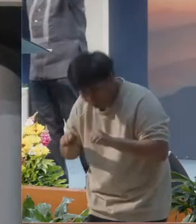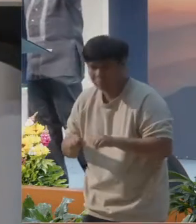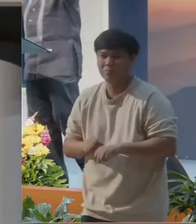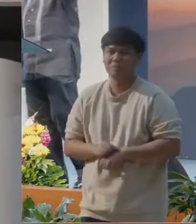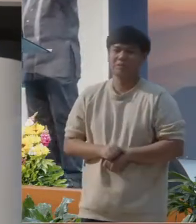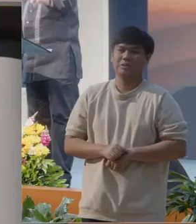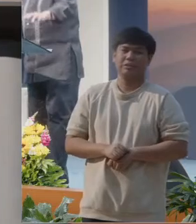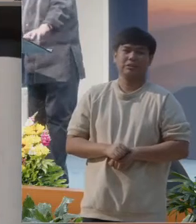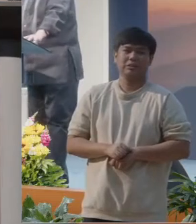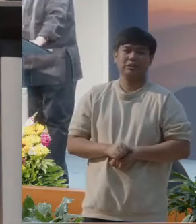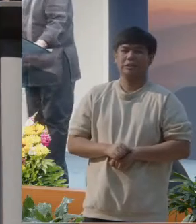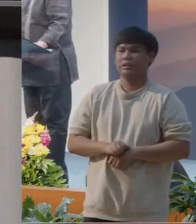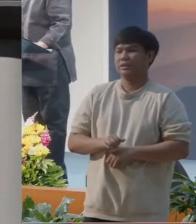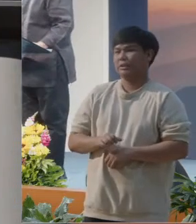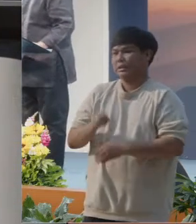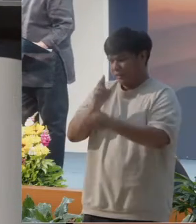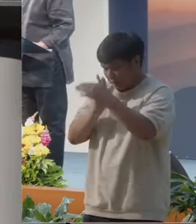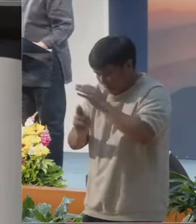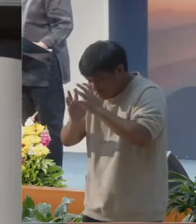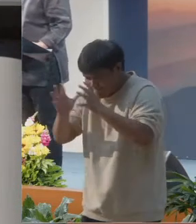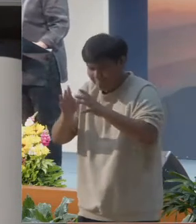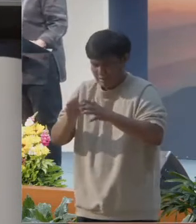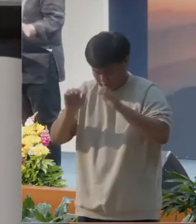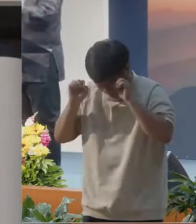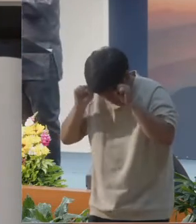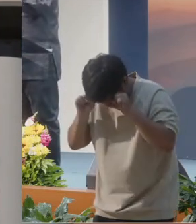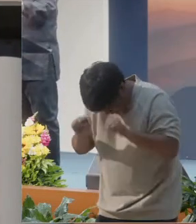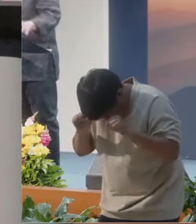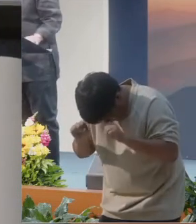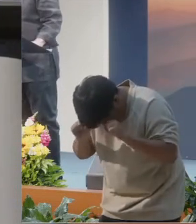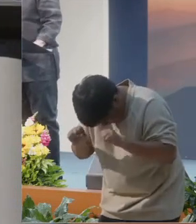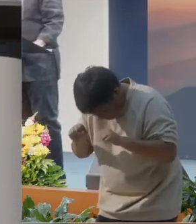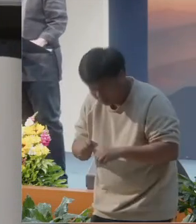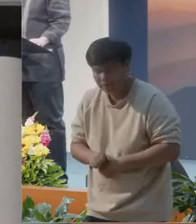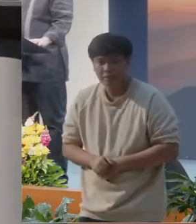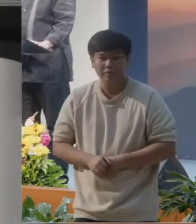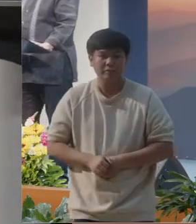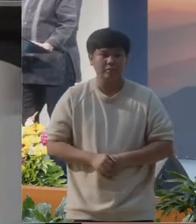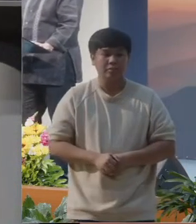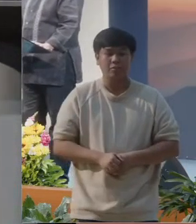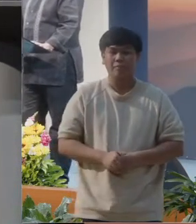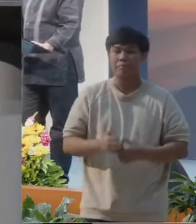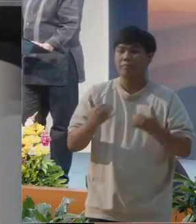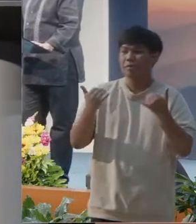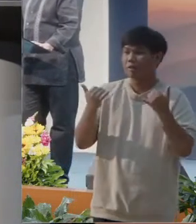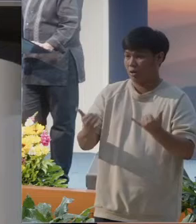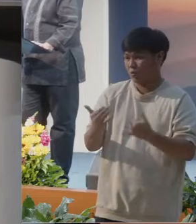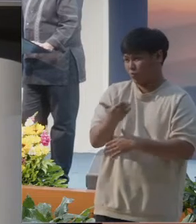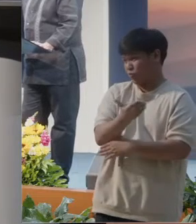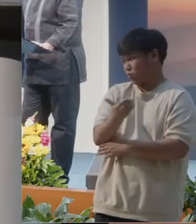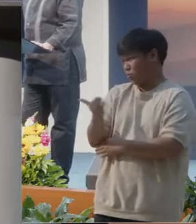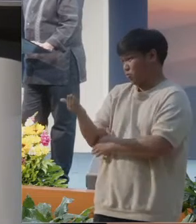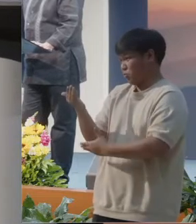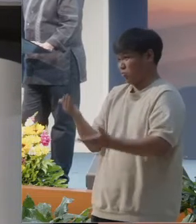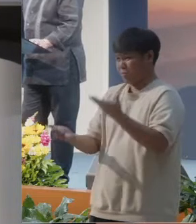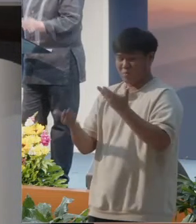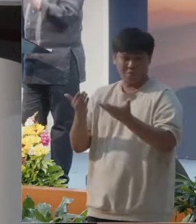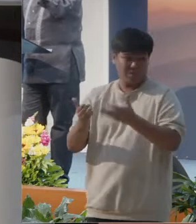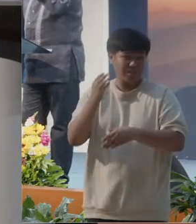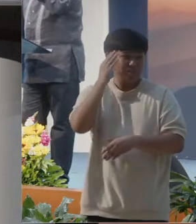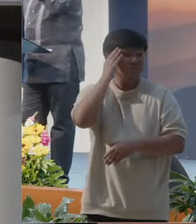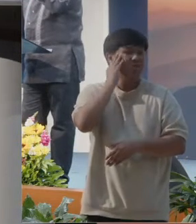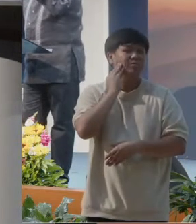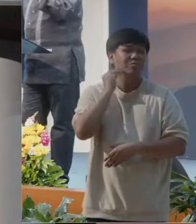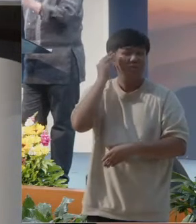arko at sila'y humingi ng kapatawaran sa Panginoon. Hindi ko po alam kung anong pinagdadaanan ninyo ngayon. Pero siguro ko